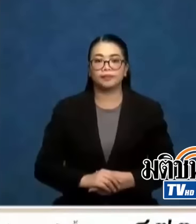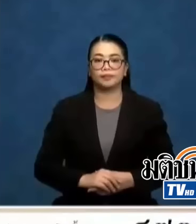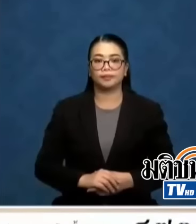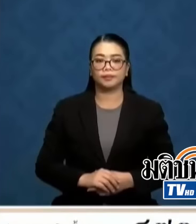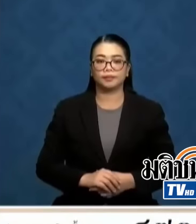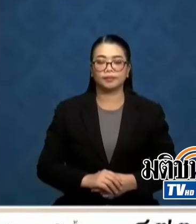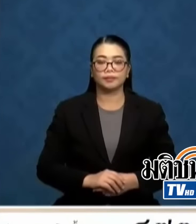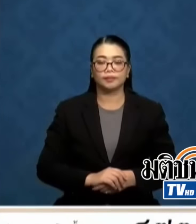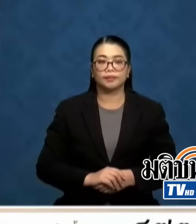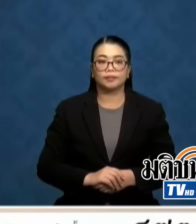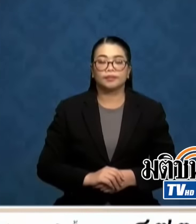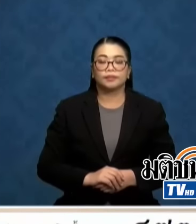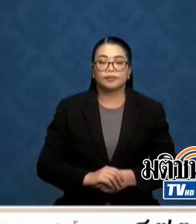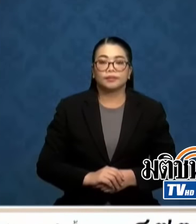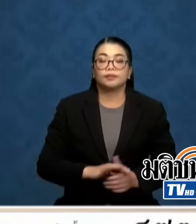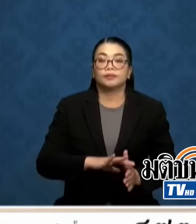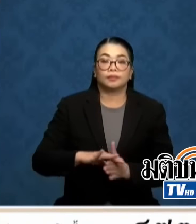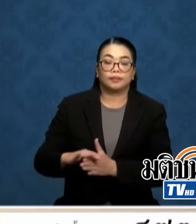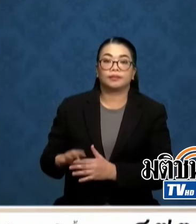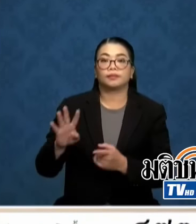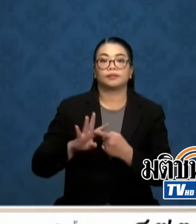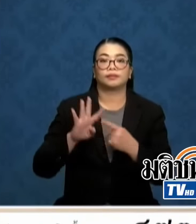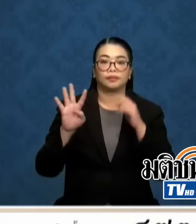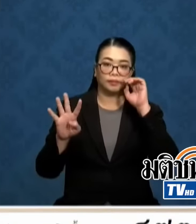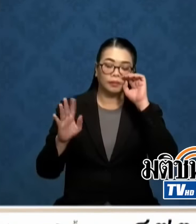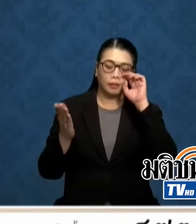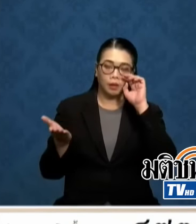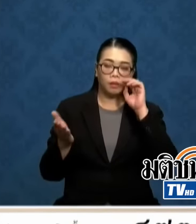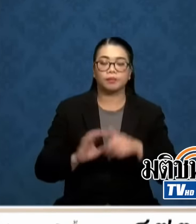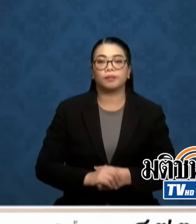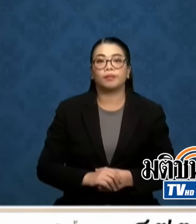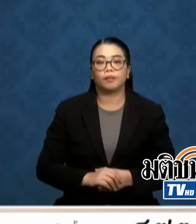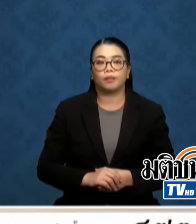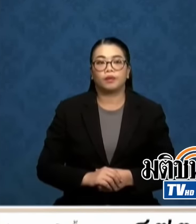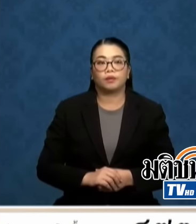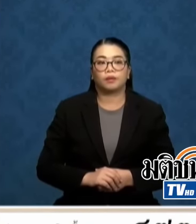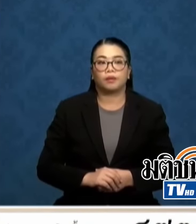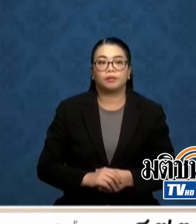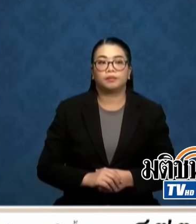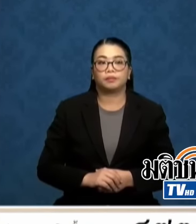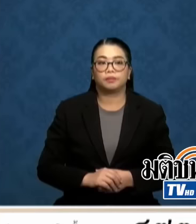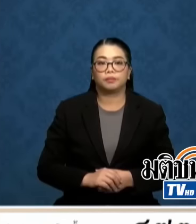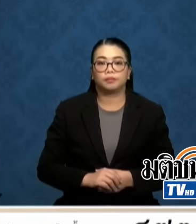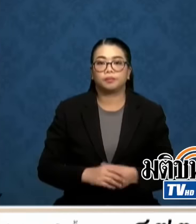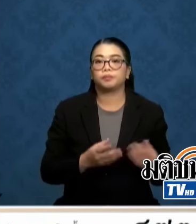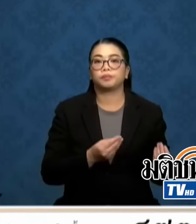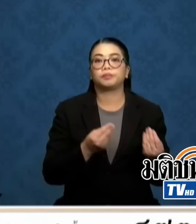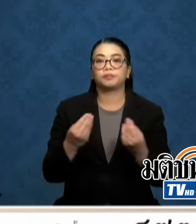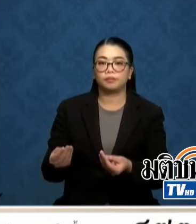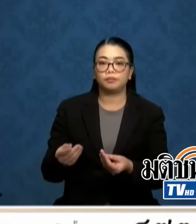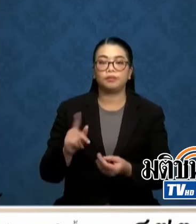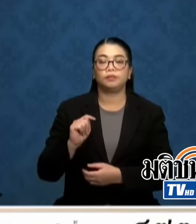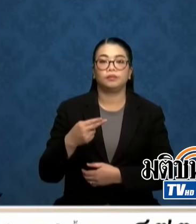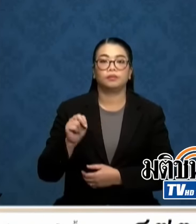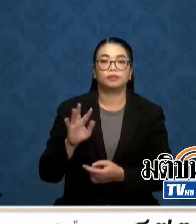ครับครับต่อไปเป็นร่างที่ 4ของท่านอนุทินชาอนุกุลกับคณะครับซึ่งได้มอบหมายให้คุณ